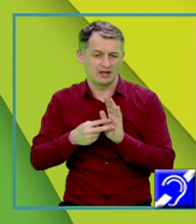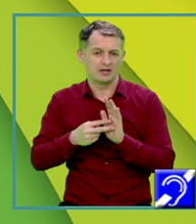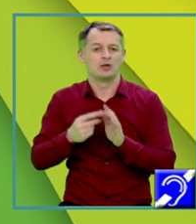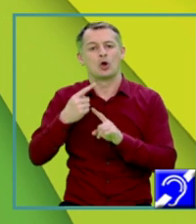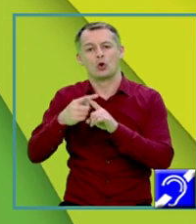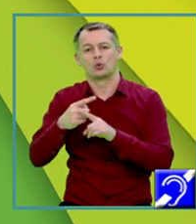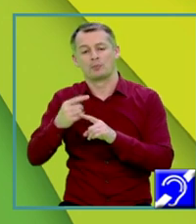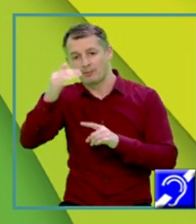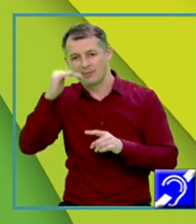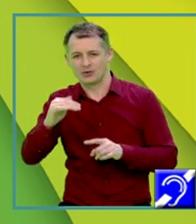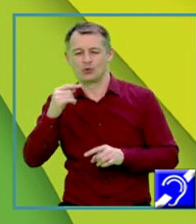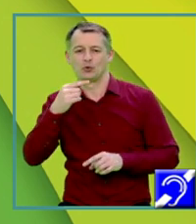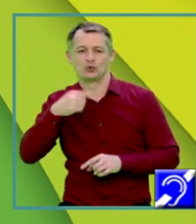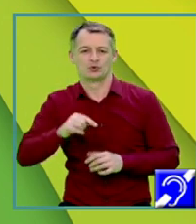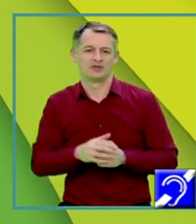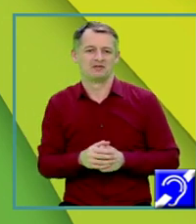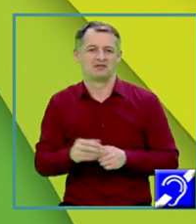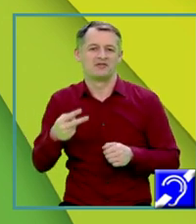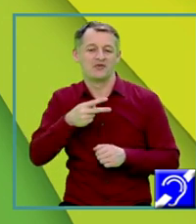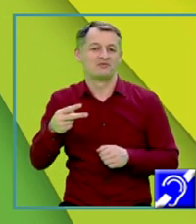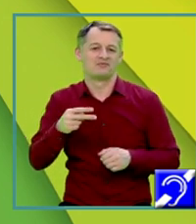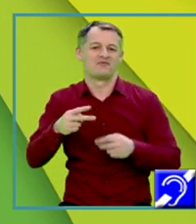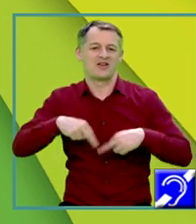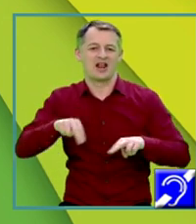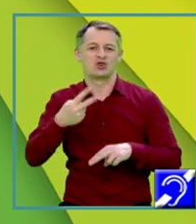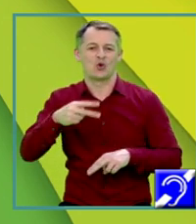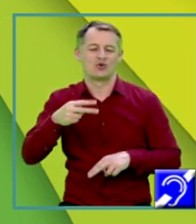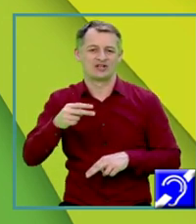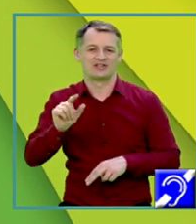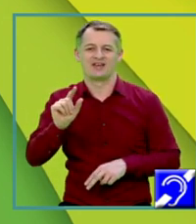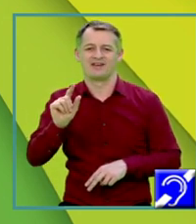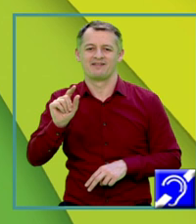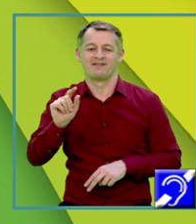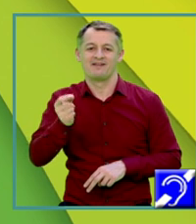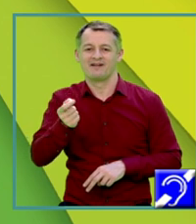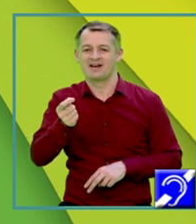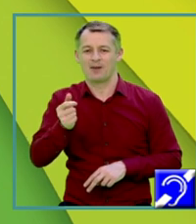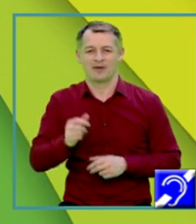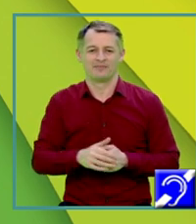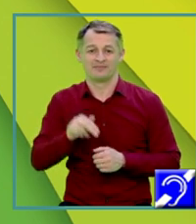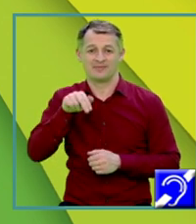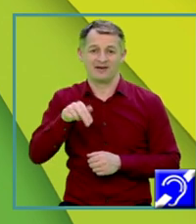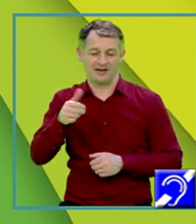obținem 20 de grame de clorură de sodiu. Cum din soluție